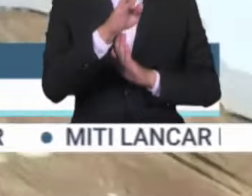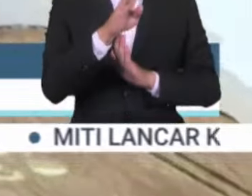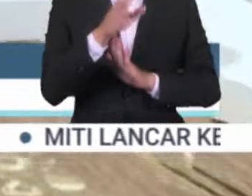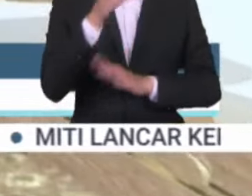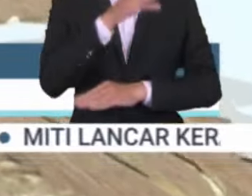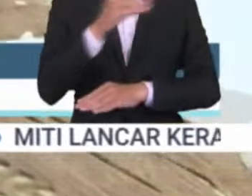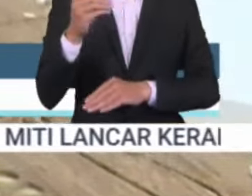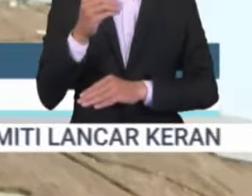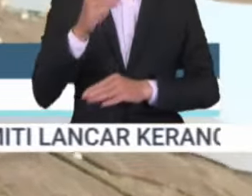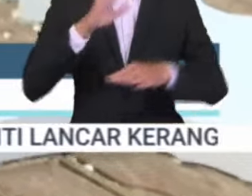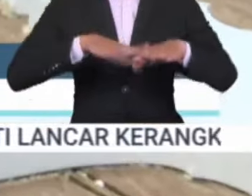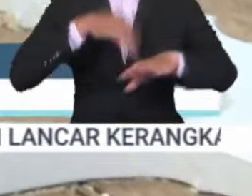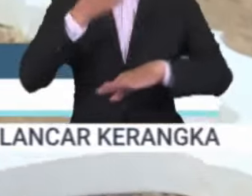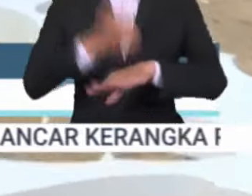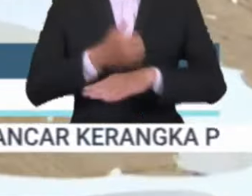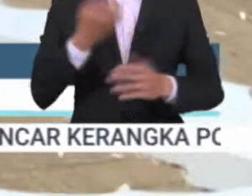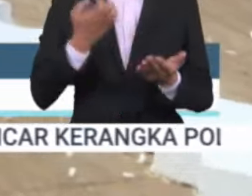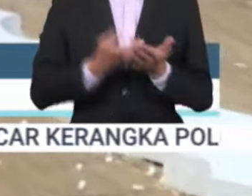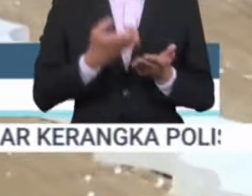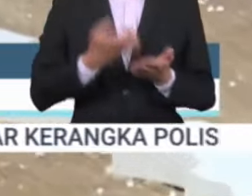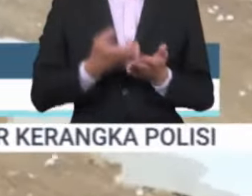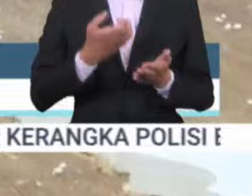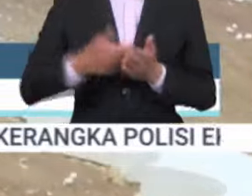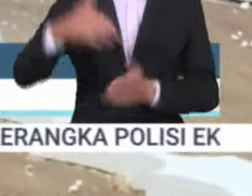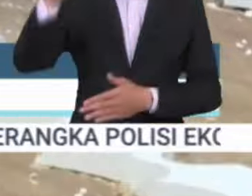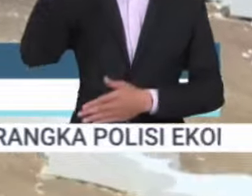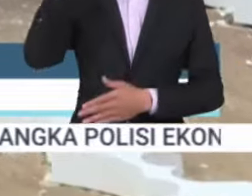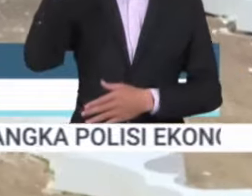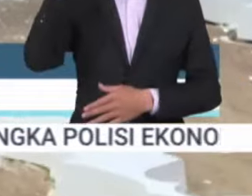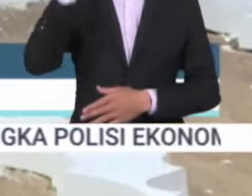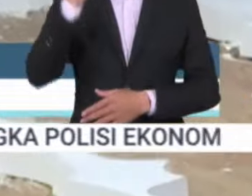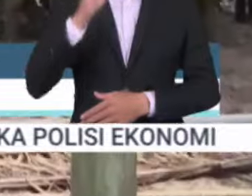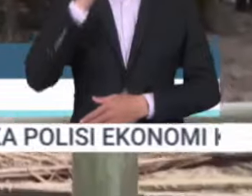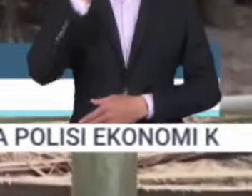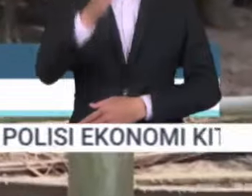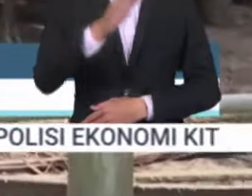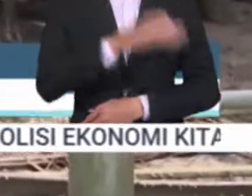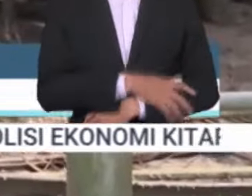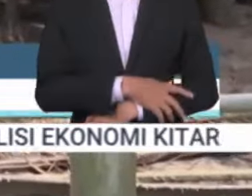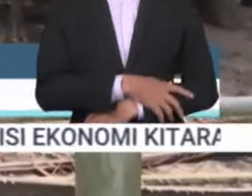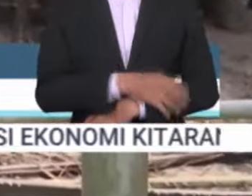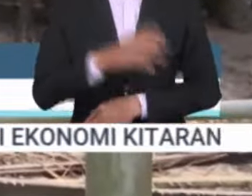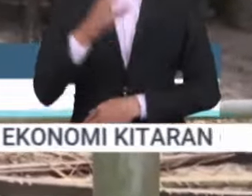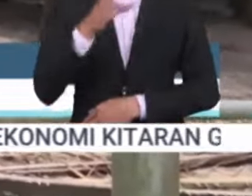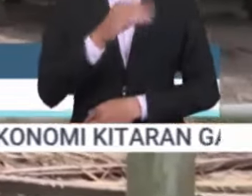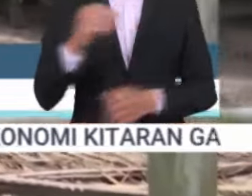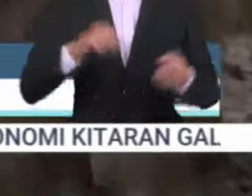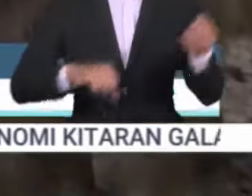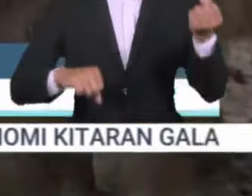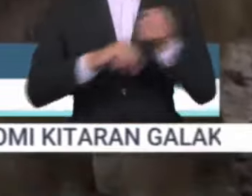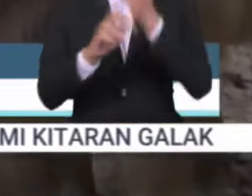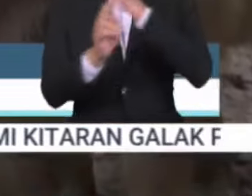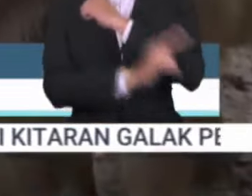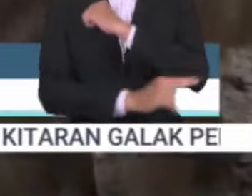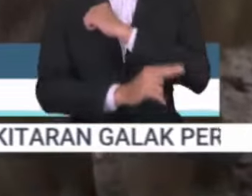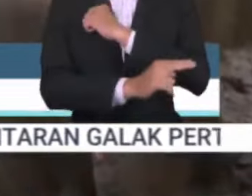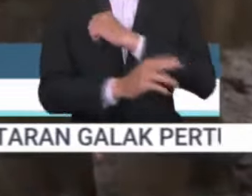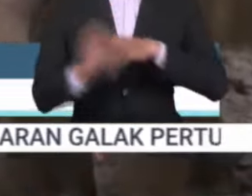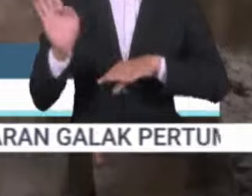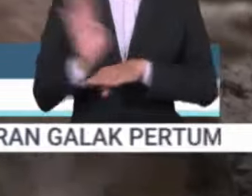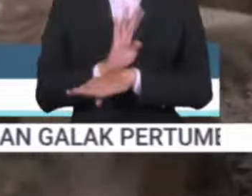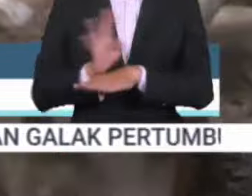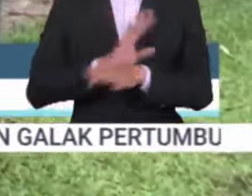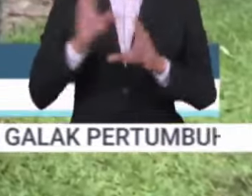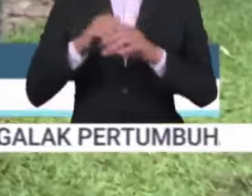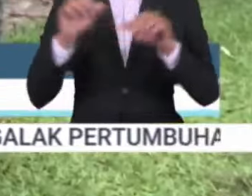pembangunan serta pertumbuhan ekonomi negeri Johor pada masa akan datang. Selain menyumbang kepada negeri, usahawan menerusi